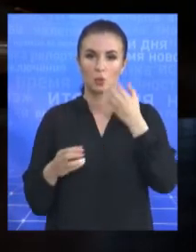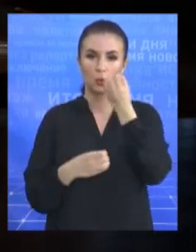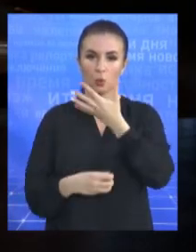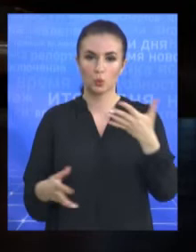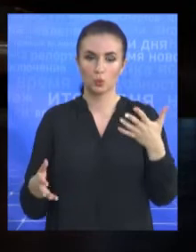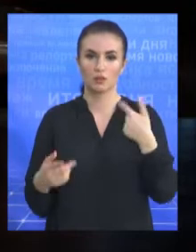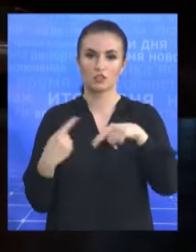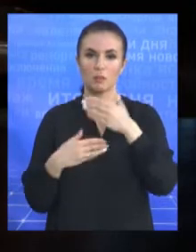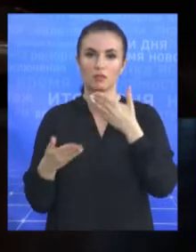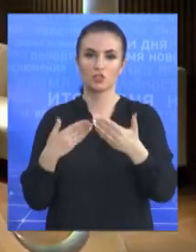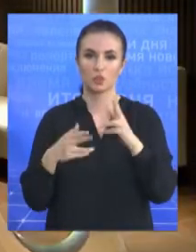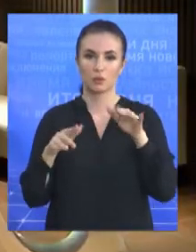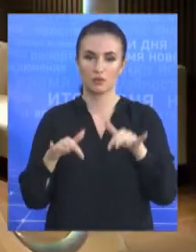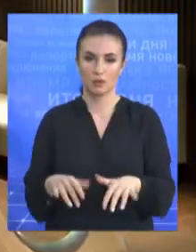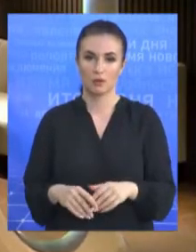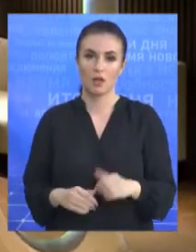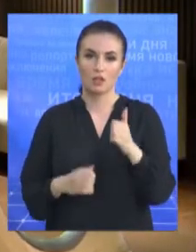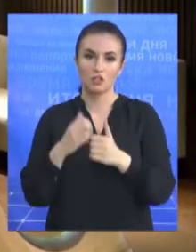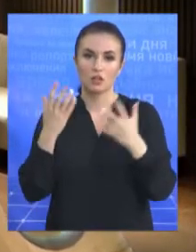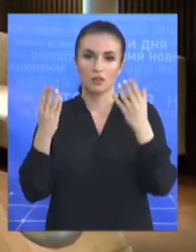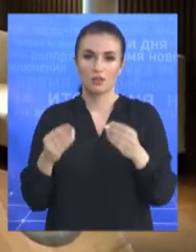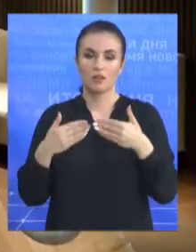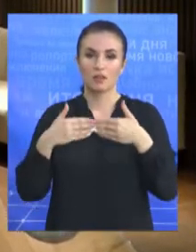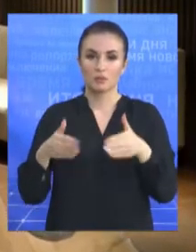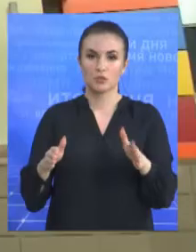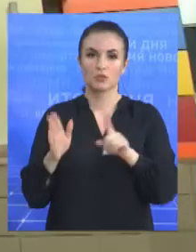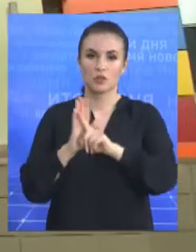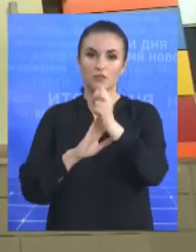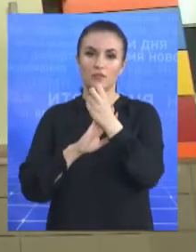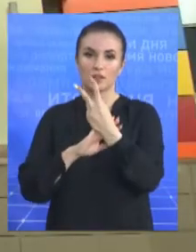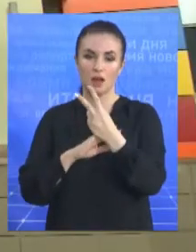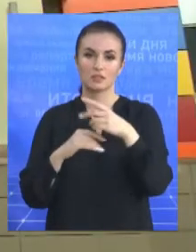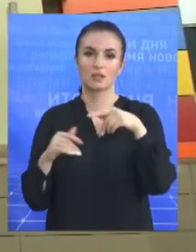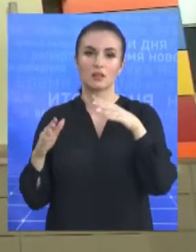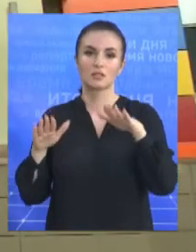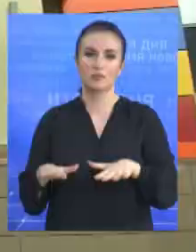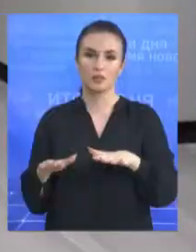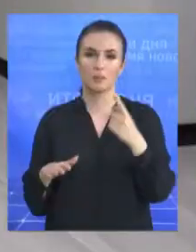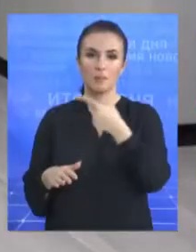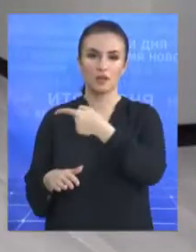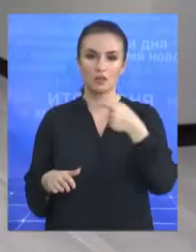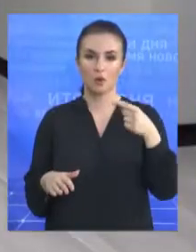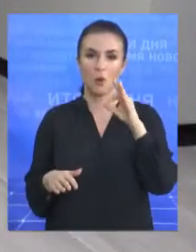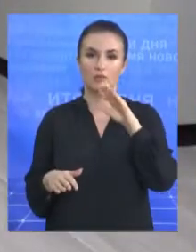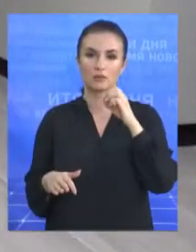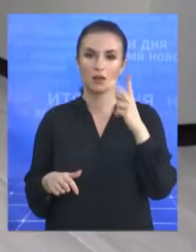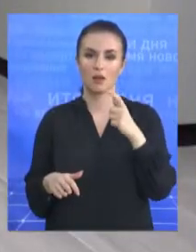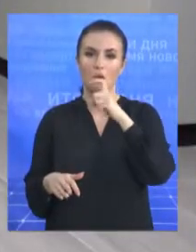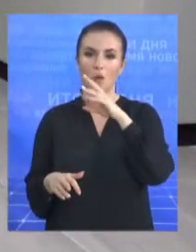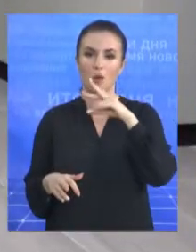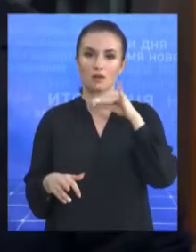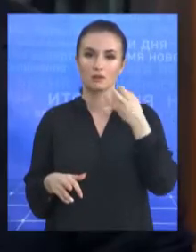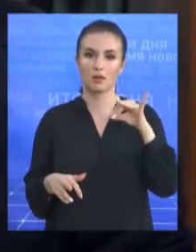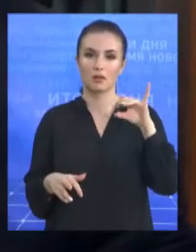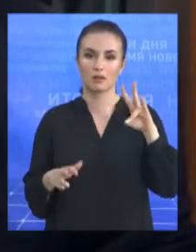корпоративной культуре, нашему отношению к делу. Ежедневно двери ресторана открывает в полдень. Заведение находится на первом этаже отеля Holiday